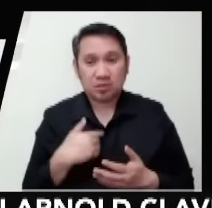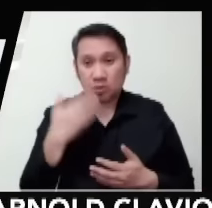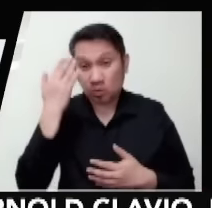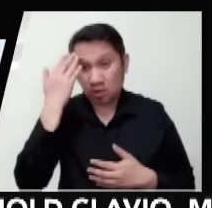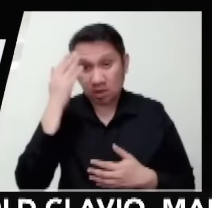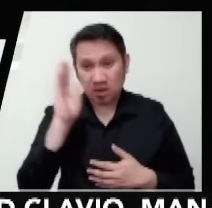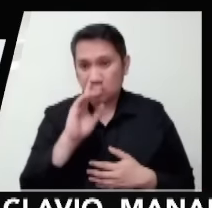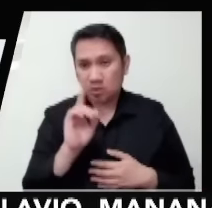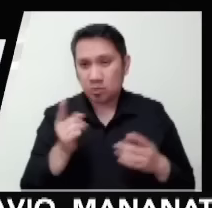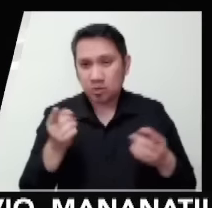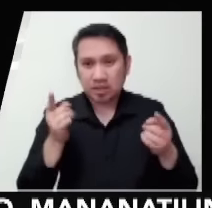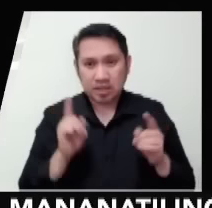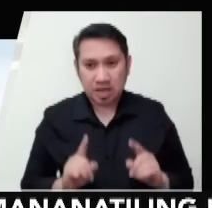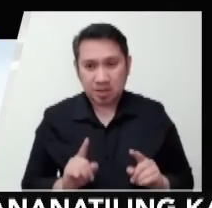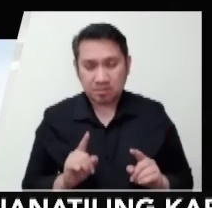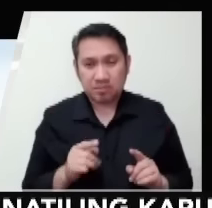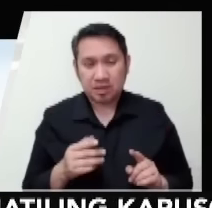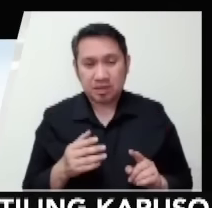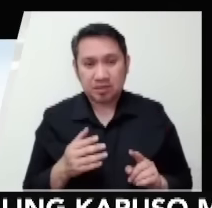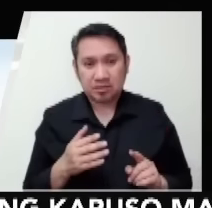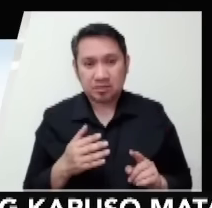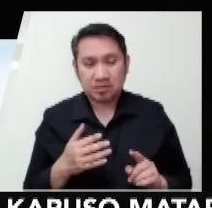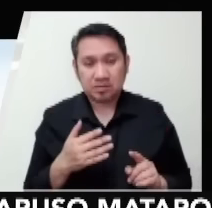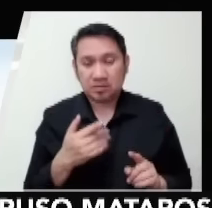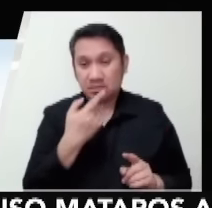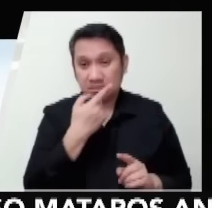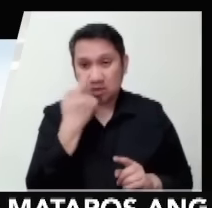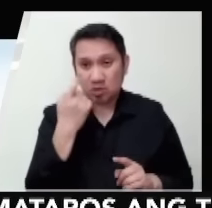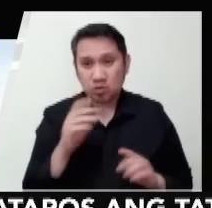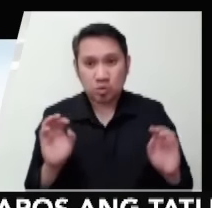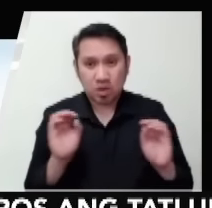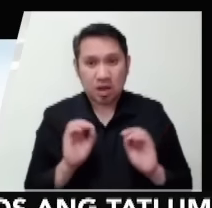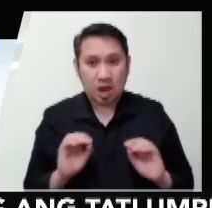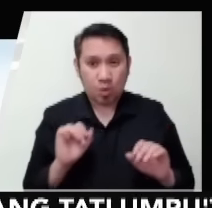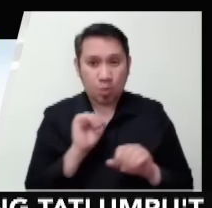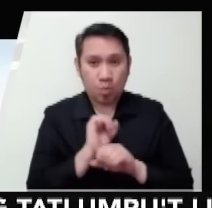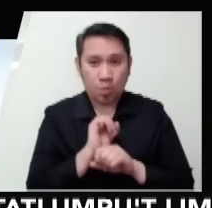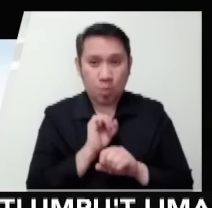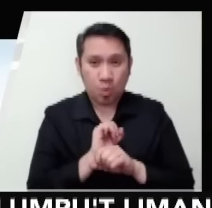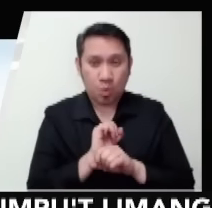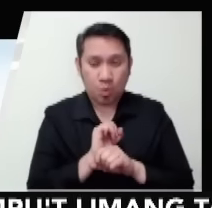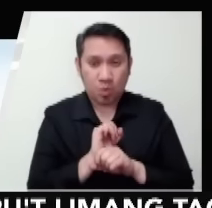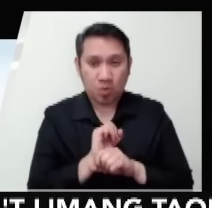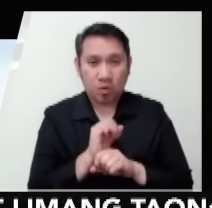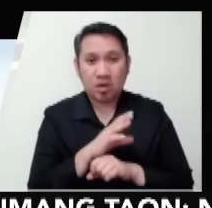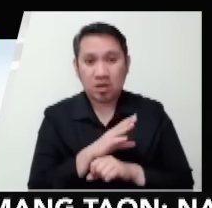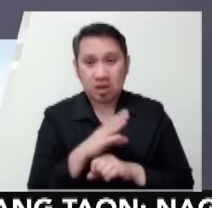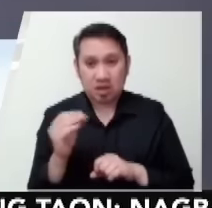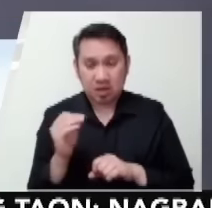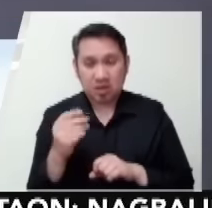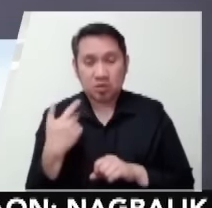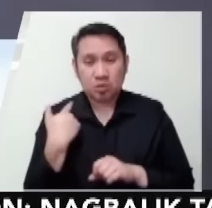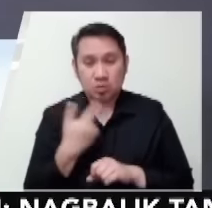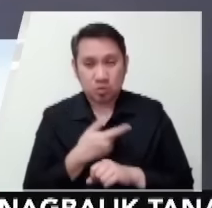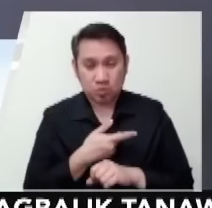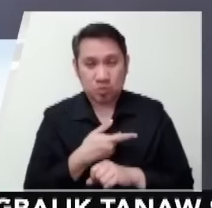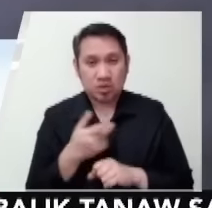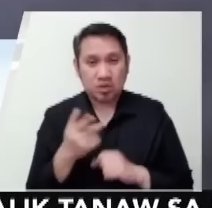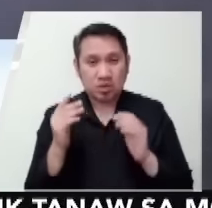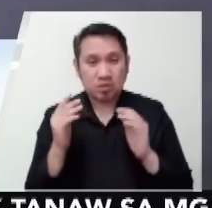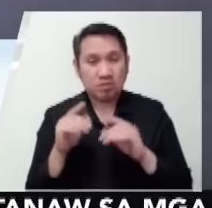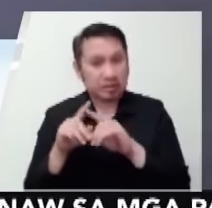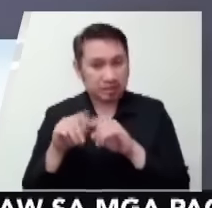po talaga sa amin ng anak ko since wala po akong trabaho. And sa kanya po talaga kami naasa. Ganyan din ang sitwasyon